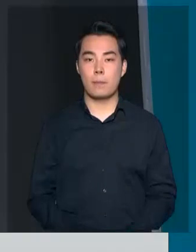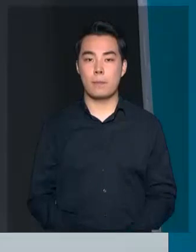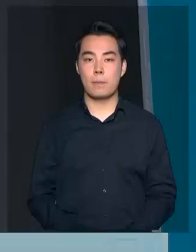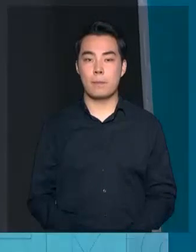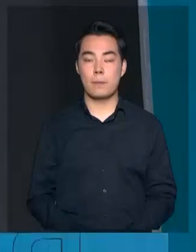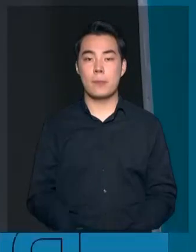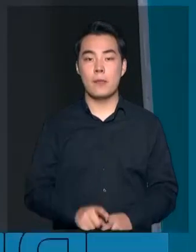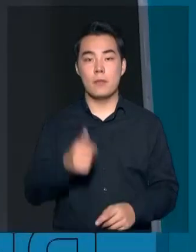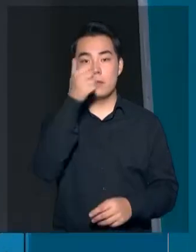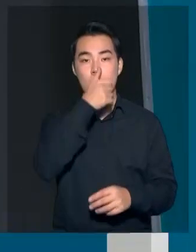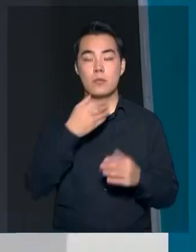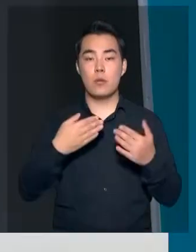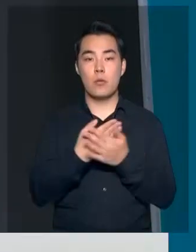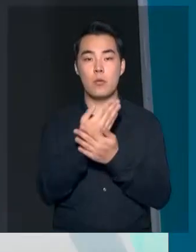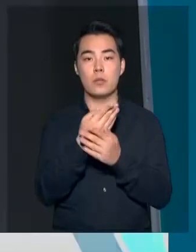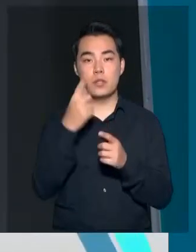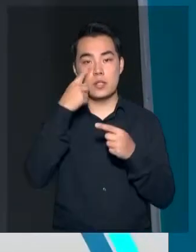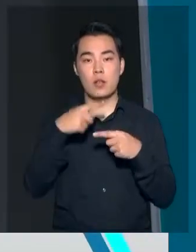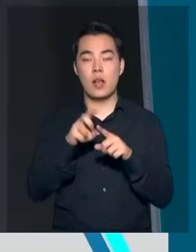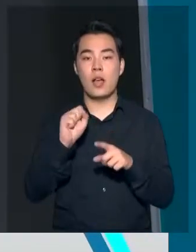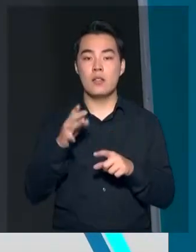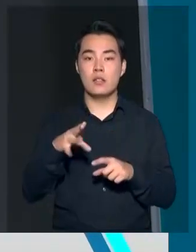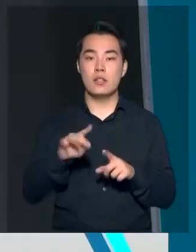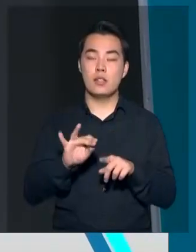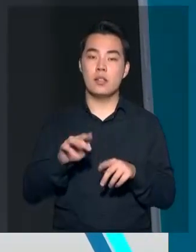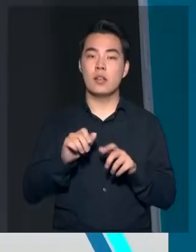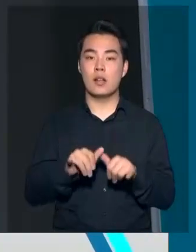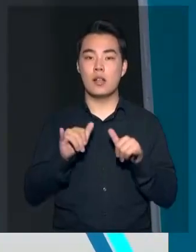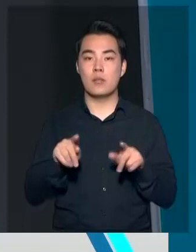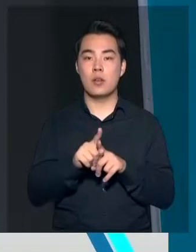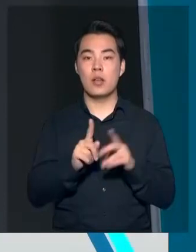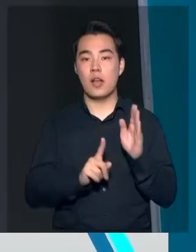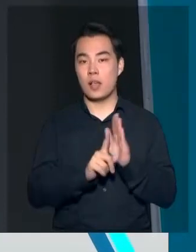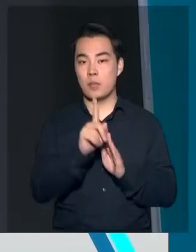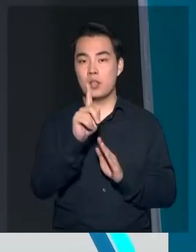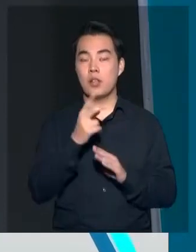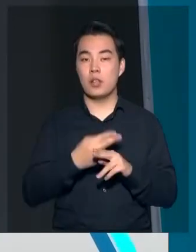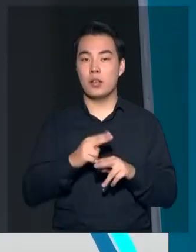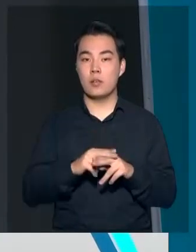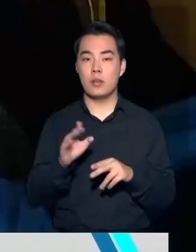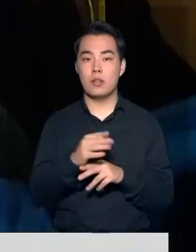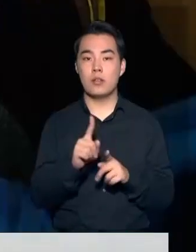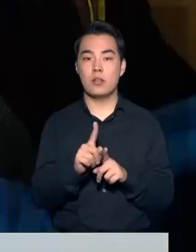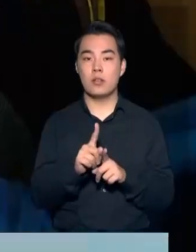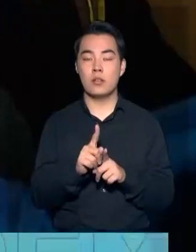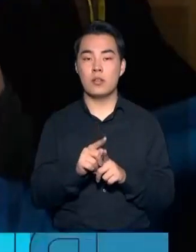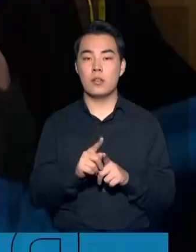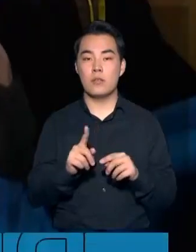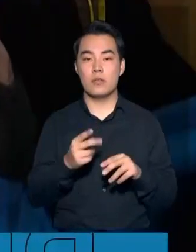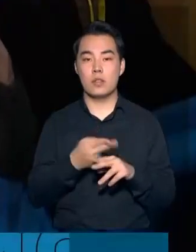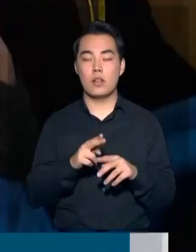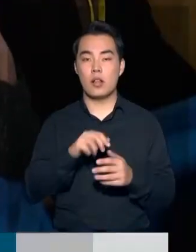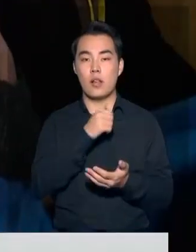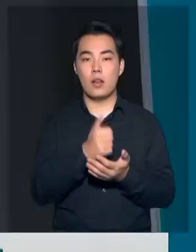В век современных технологий, расцвета IT-сферы и развития космических наук большое значение имеет поиск инноваций. Глава